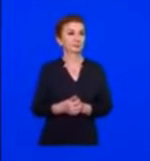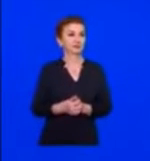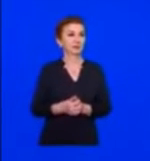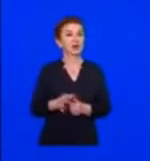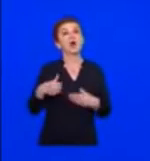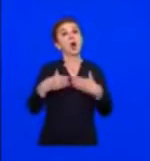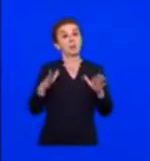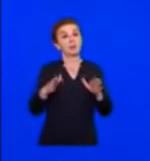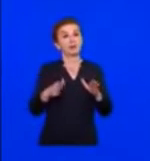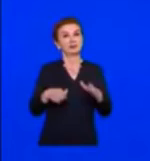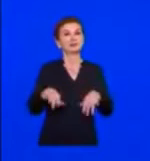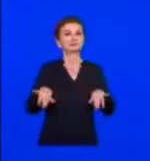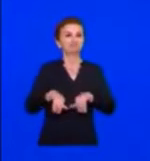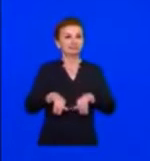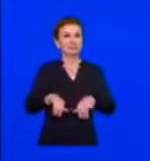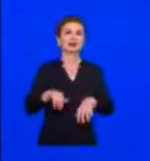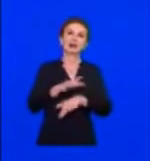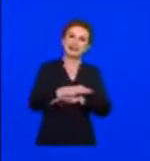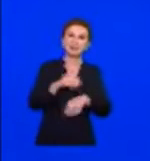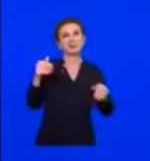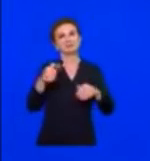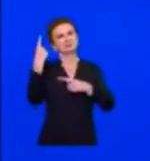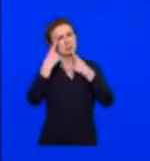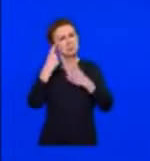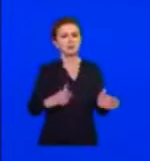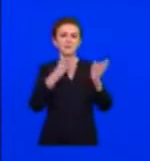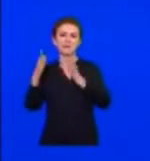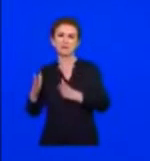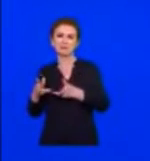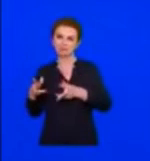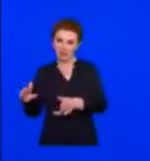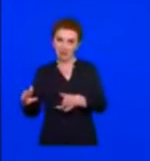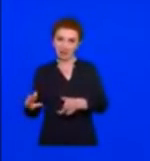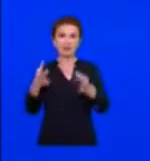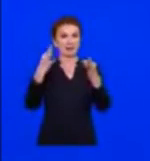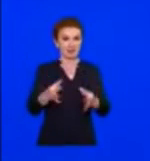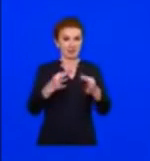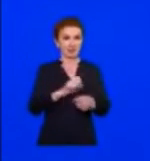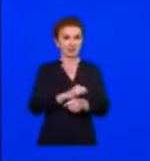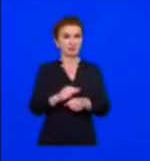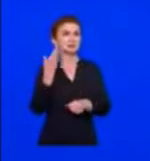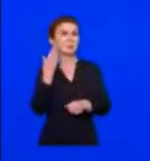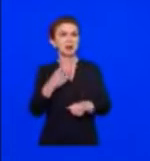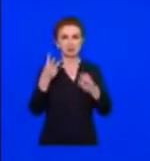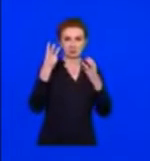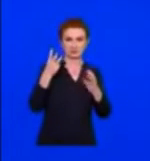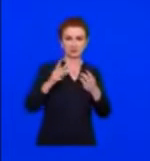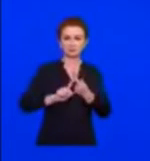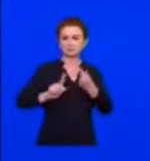O otwarciu restauracji myślimy w kolejnych etapach. Na ten moment bardzo ważne jest zachowanie dystansu w